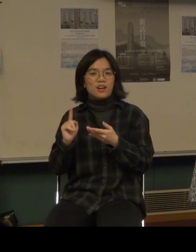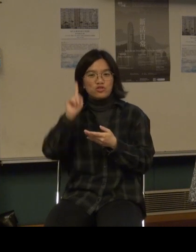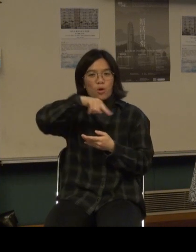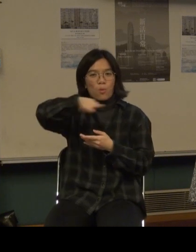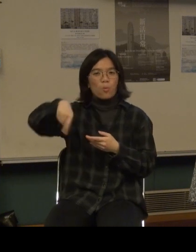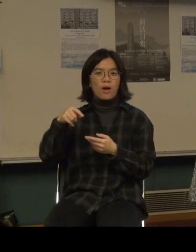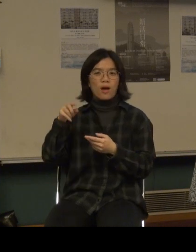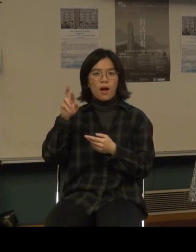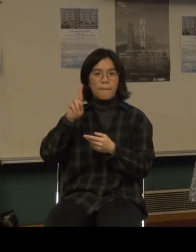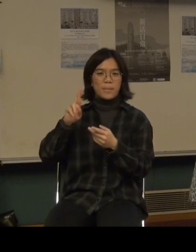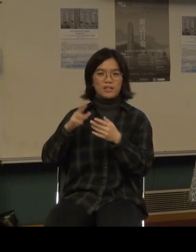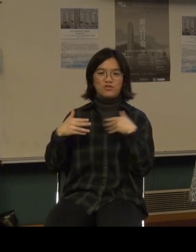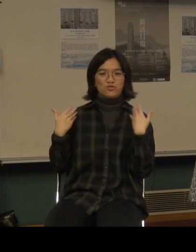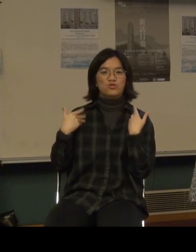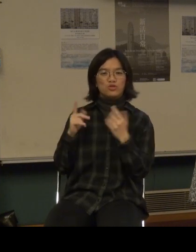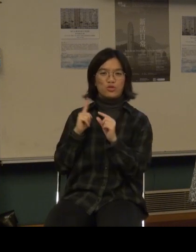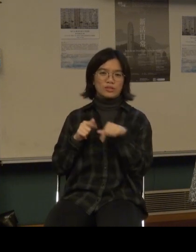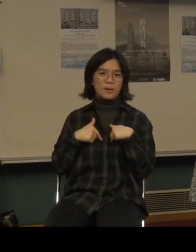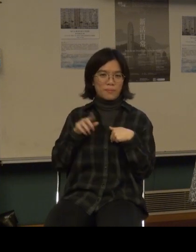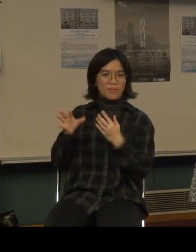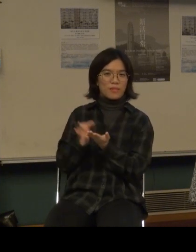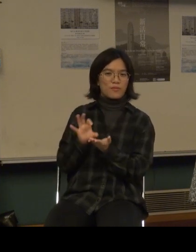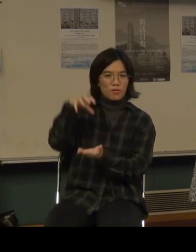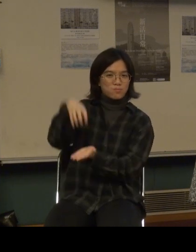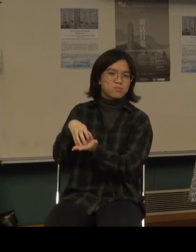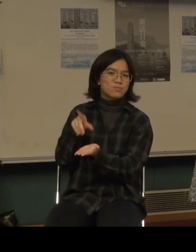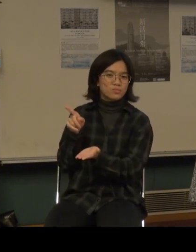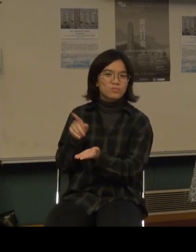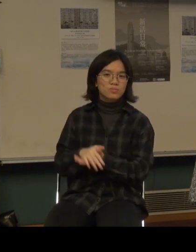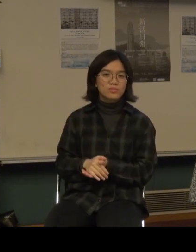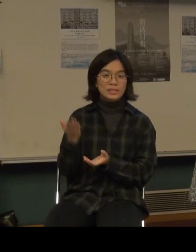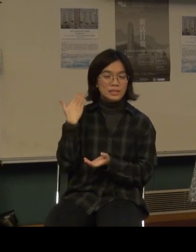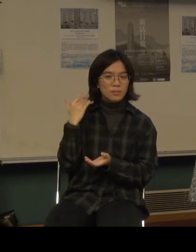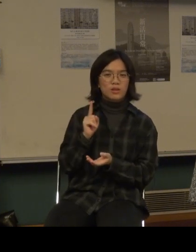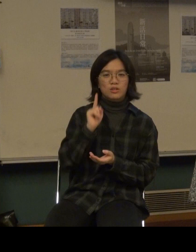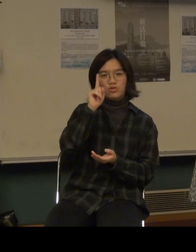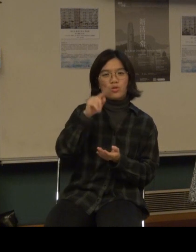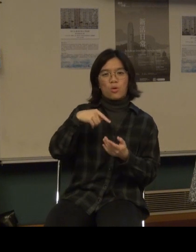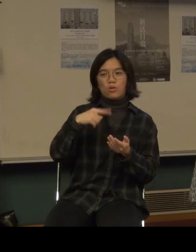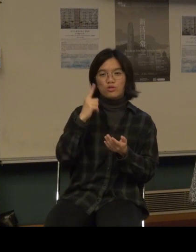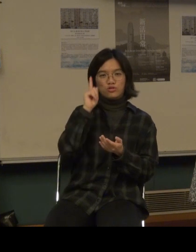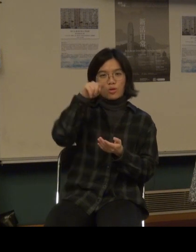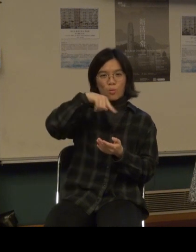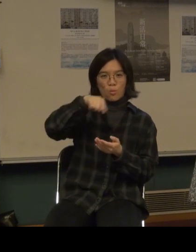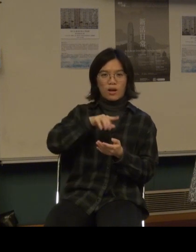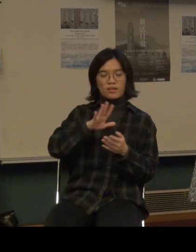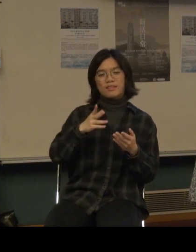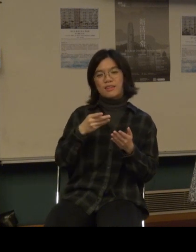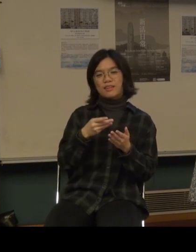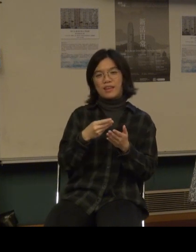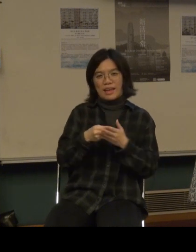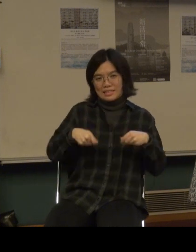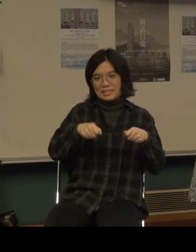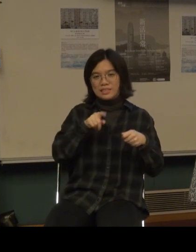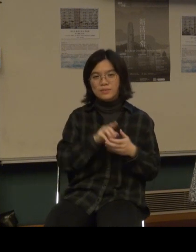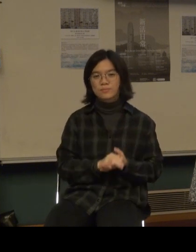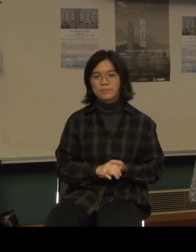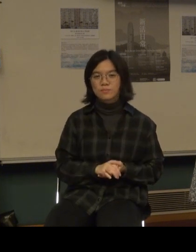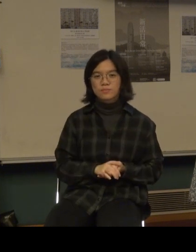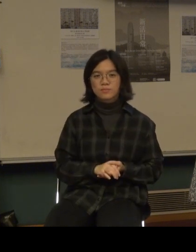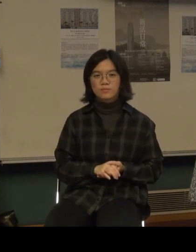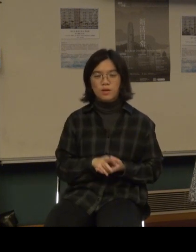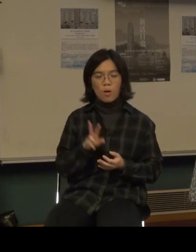前咧嘅上環街市嚇。咁喺呢個街市裏邊咧，其實個街市嗰個格局係好有趣嘅，因為咧佢係利用咗咧